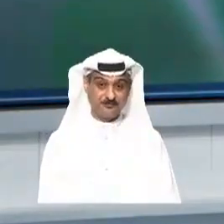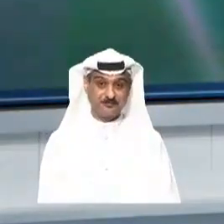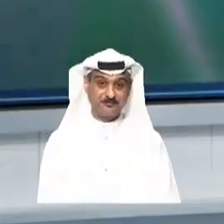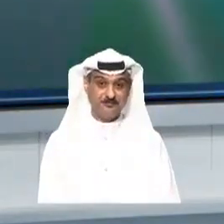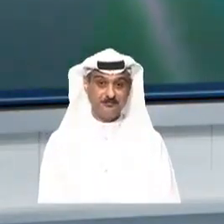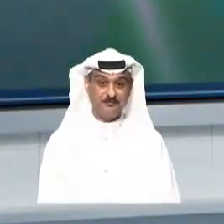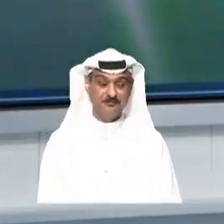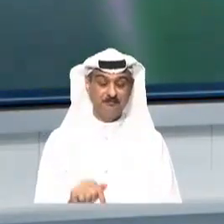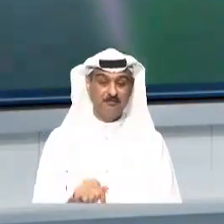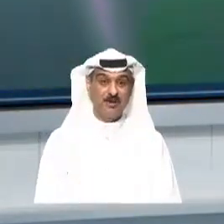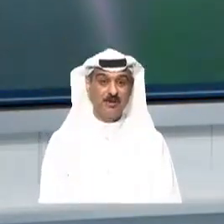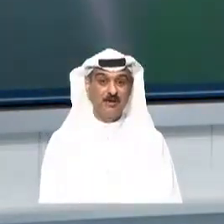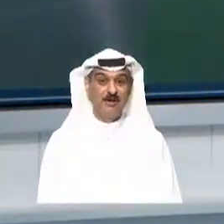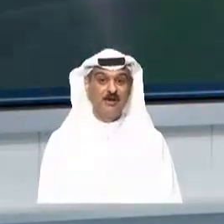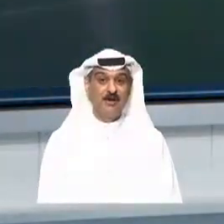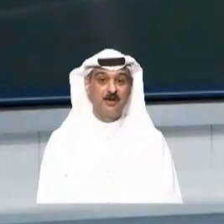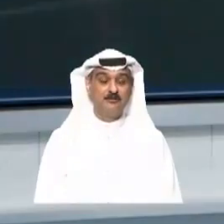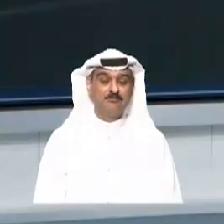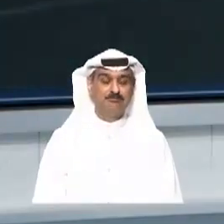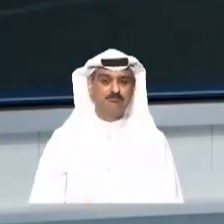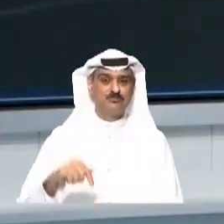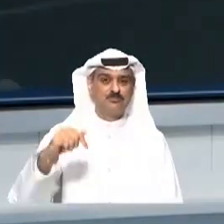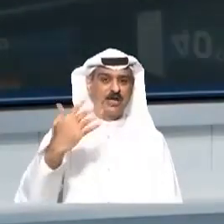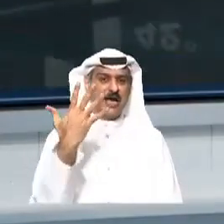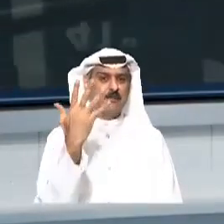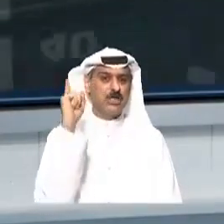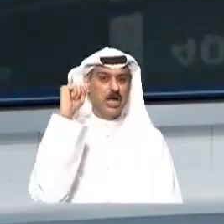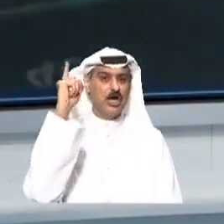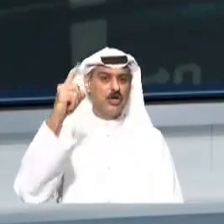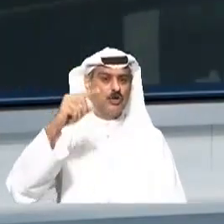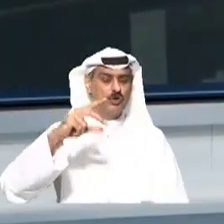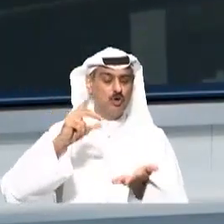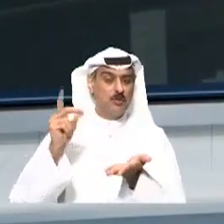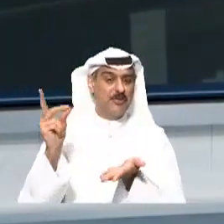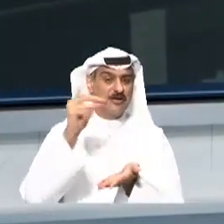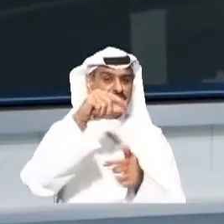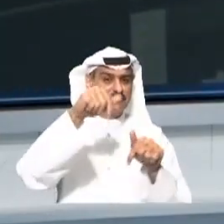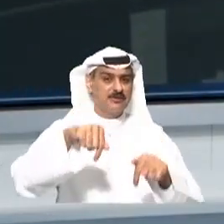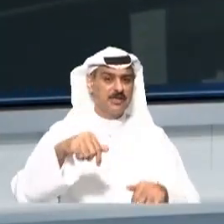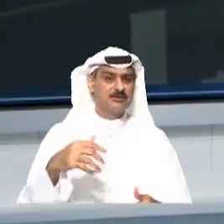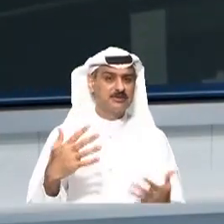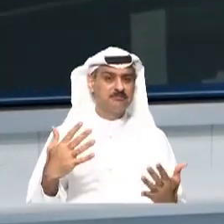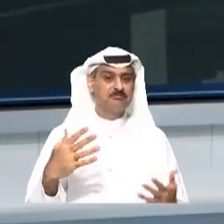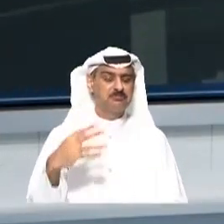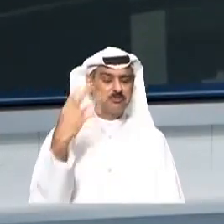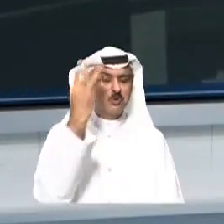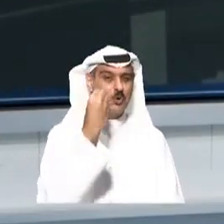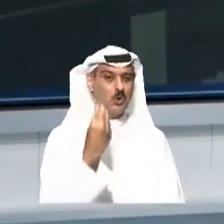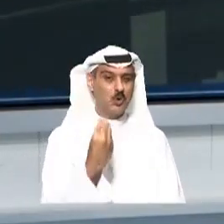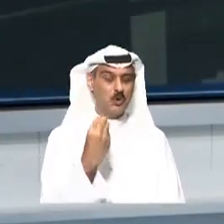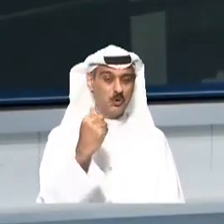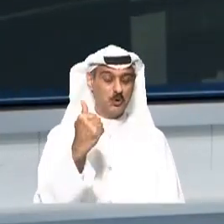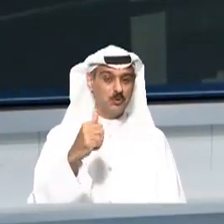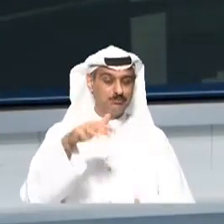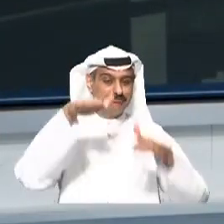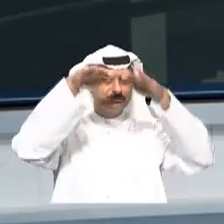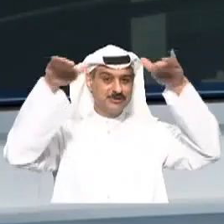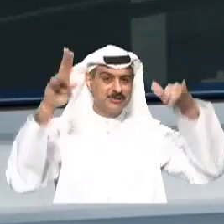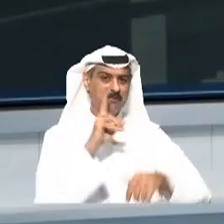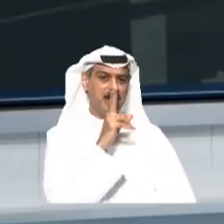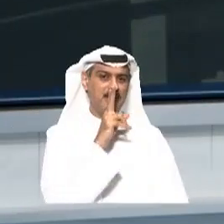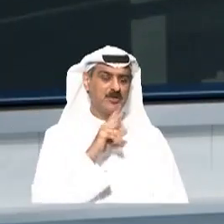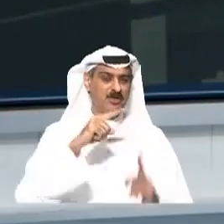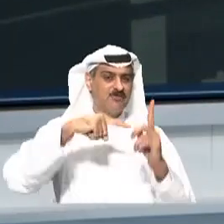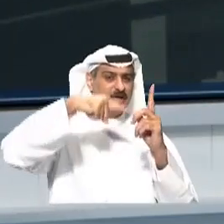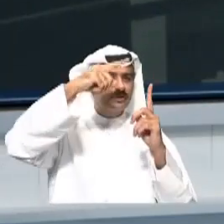5:18 دقيقة. الطقس المتوقع لمدينة الكويت خلال 5 أيام القادمة بمشيئة الله، الأجواء صحو بشكل عام، سماء صافية، درجات